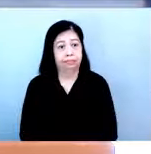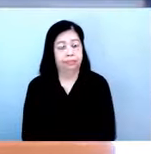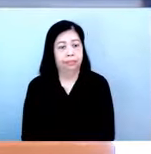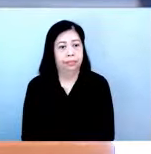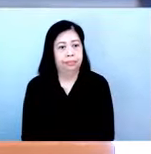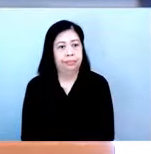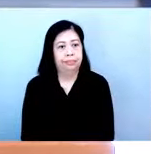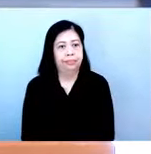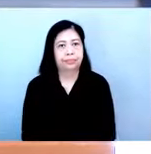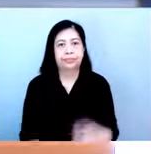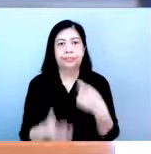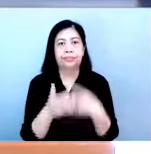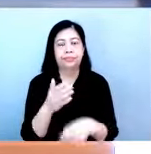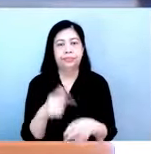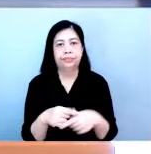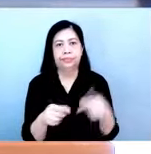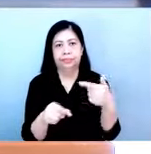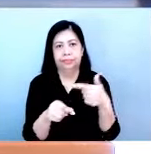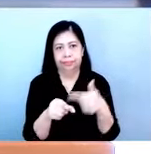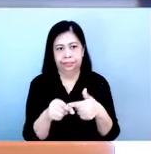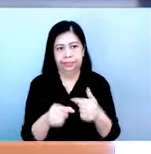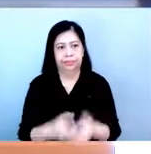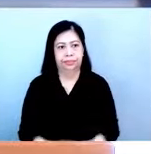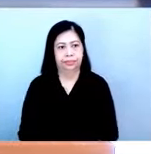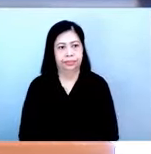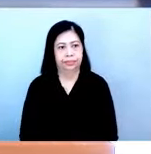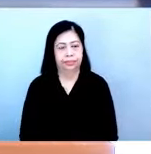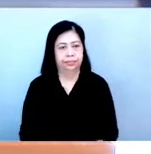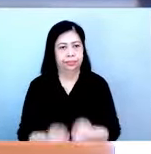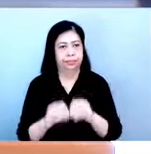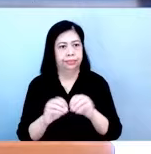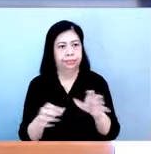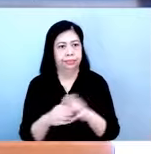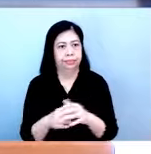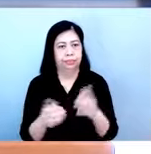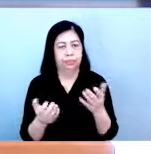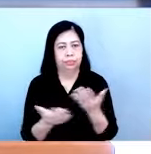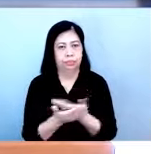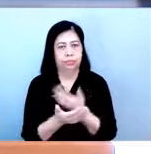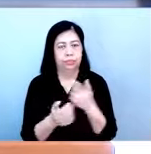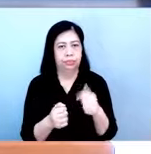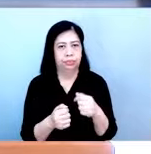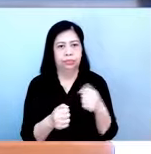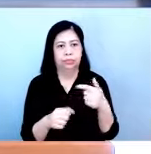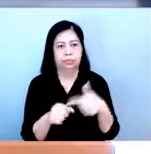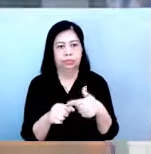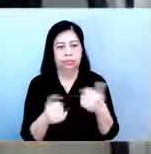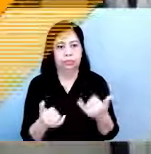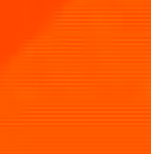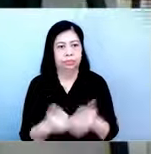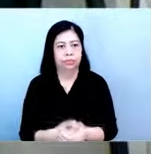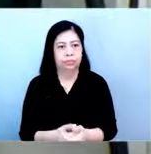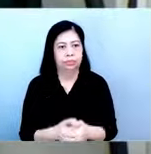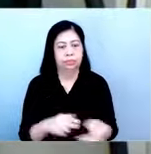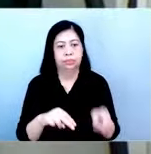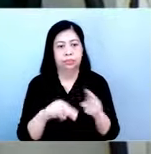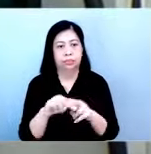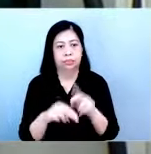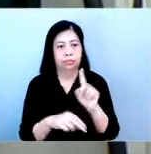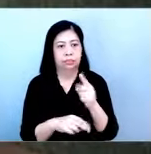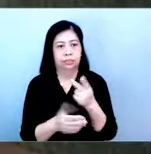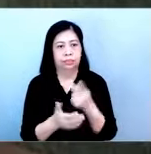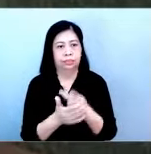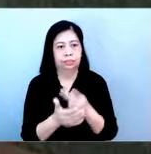Sa presyo naman tayo ng mga produktong petrolyo, ipinatupad na ang panibagong oil price hike ngayong araw. Nadagdagan ng 1 peso and